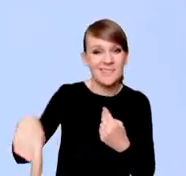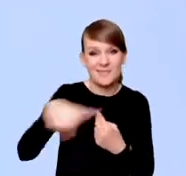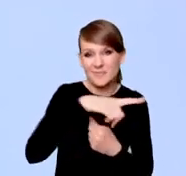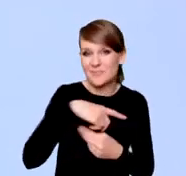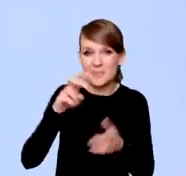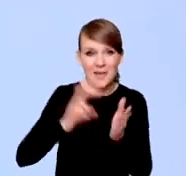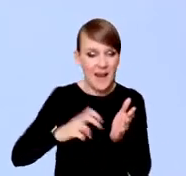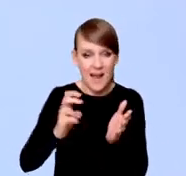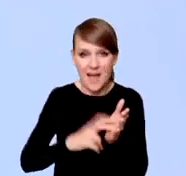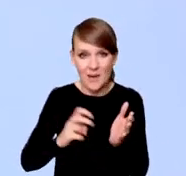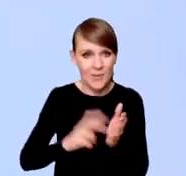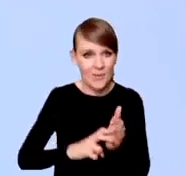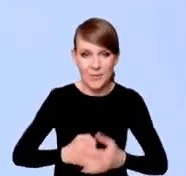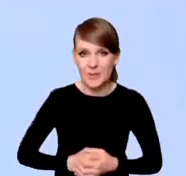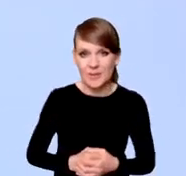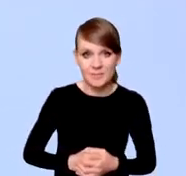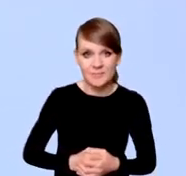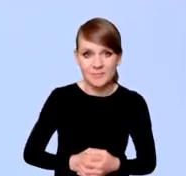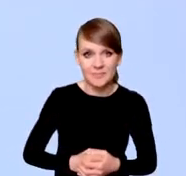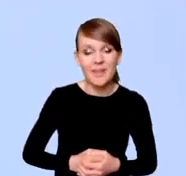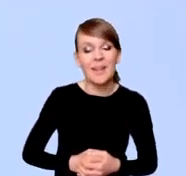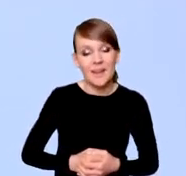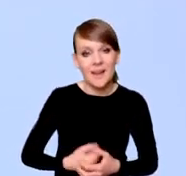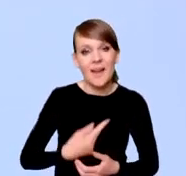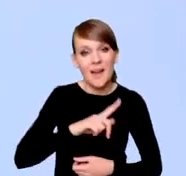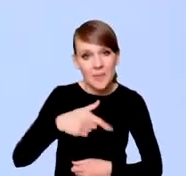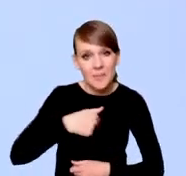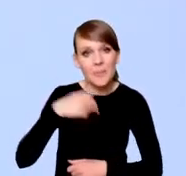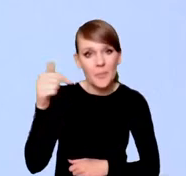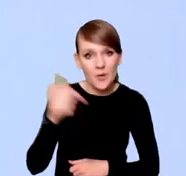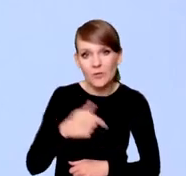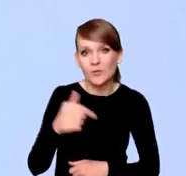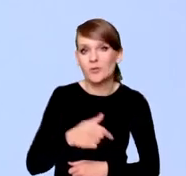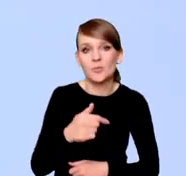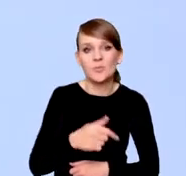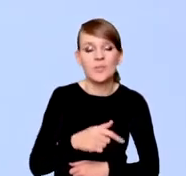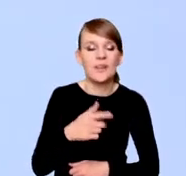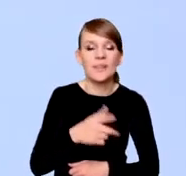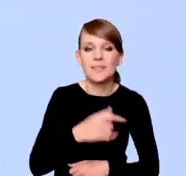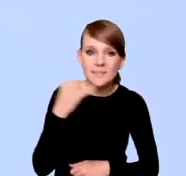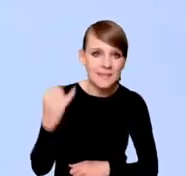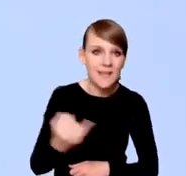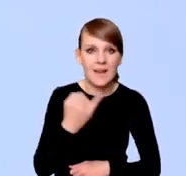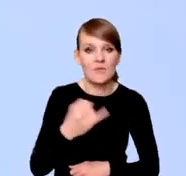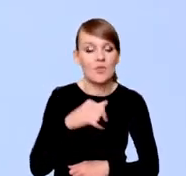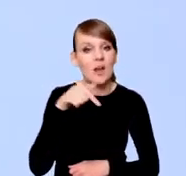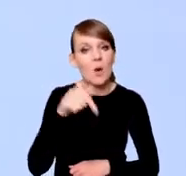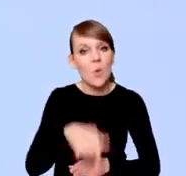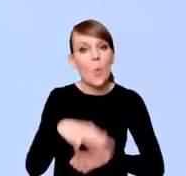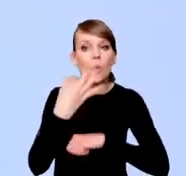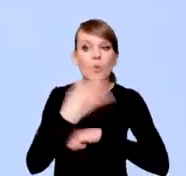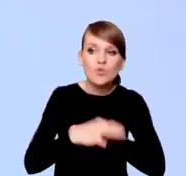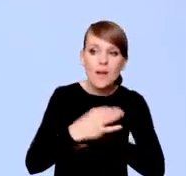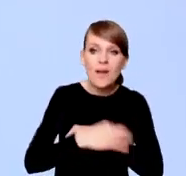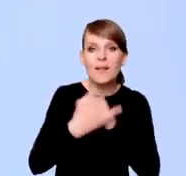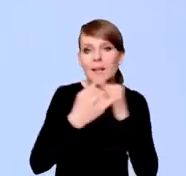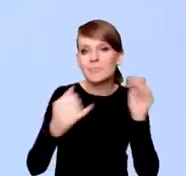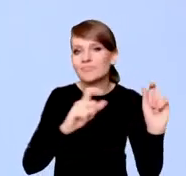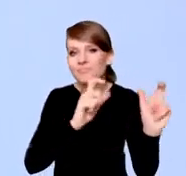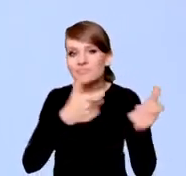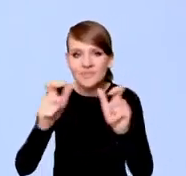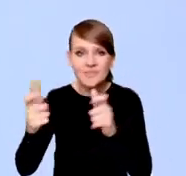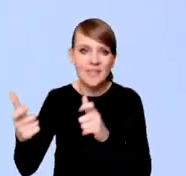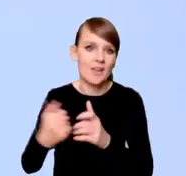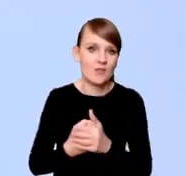A jednak powinniśmy do wszystkiego, co się dzieje na uczelni, co dotyczy